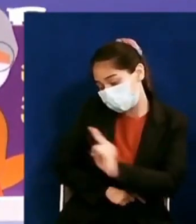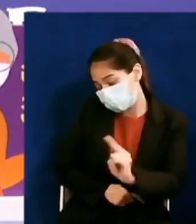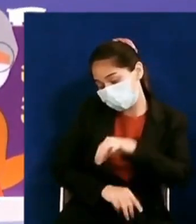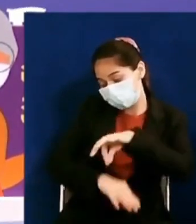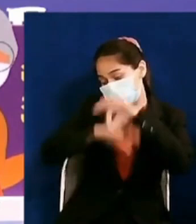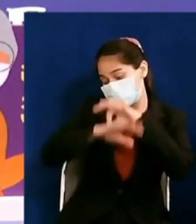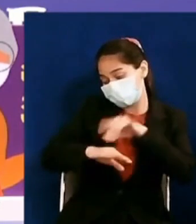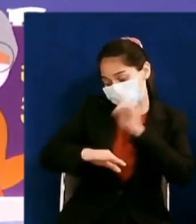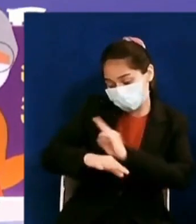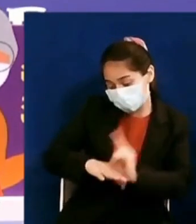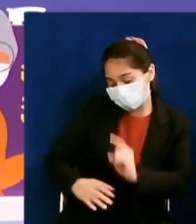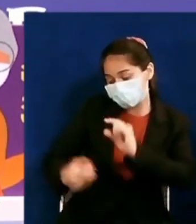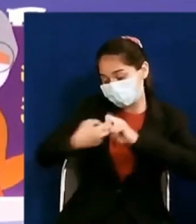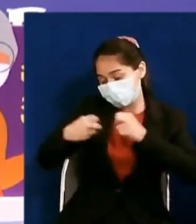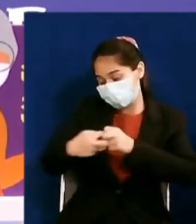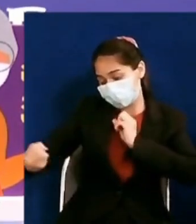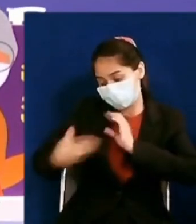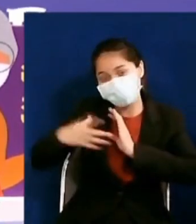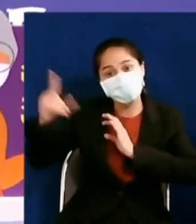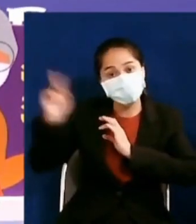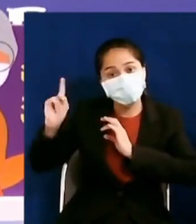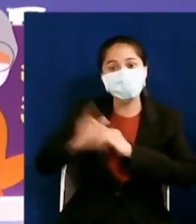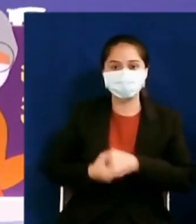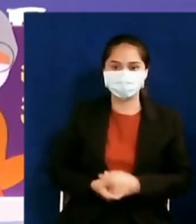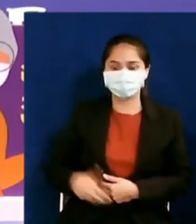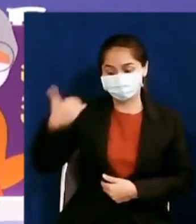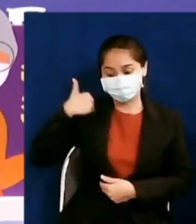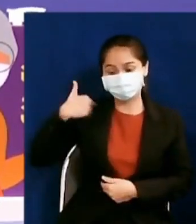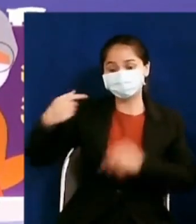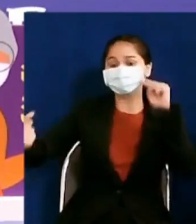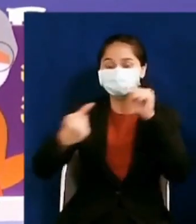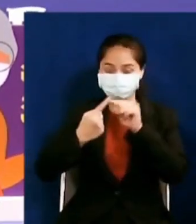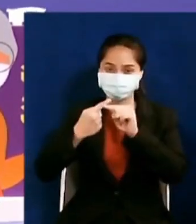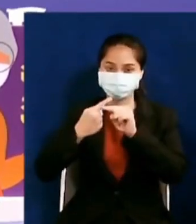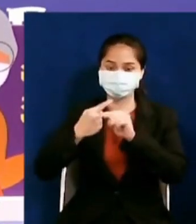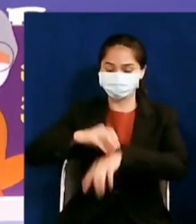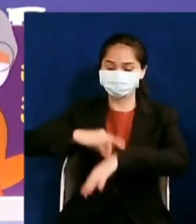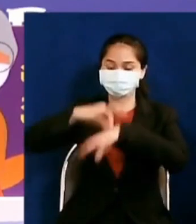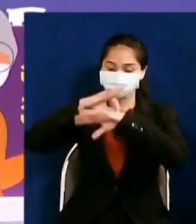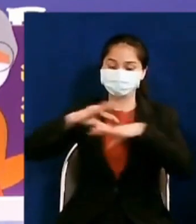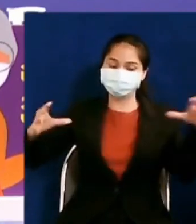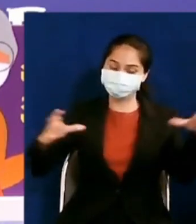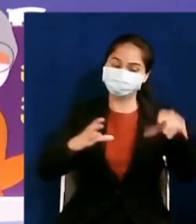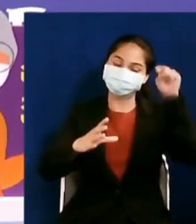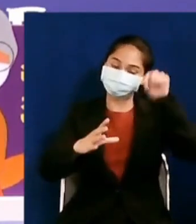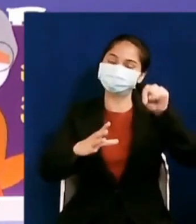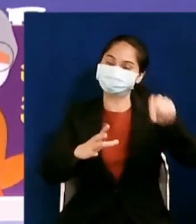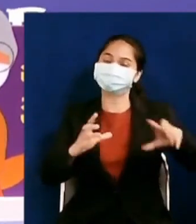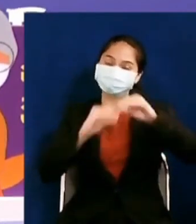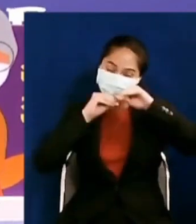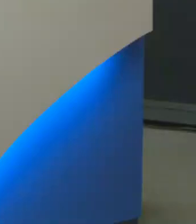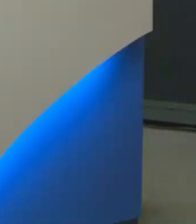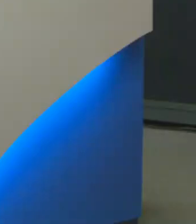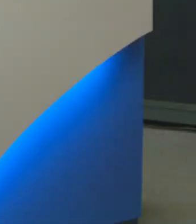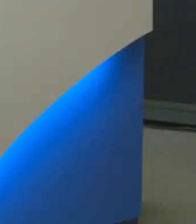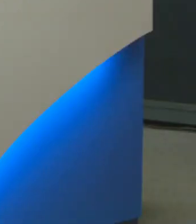ณหมอแก้วนะคุณผู้ชมเราที่เคยติดตามกันมาตลอดน่าจะจำกันได้หมอแก้วเคยประสอนไว้ติด100คนเราก็ใส่หน้าก